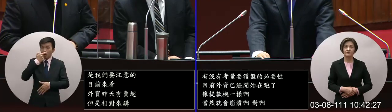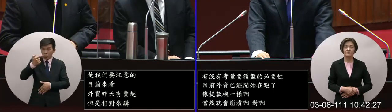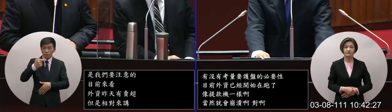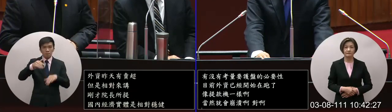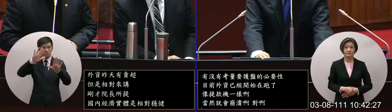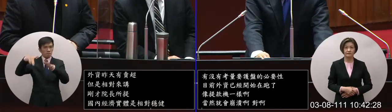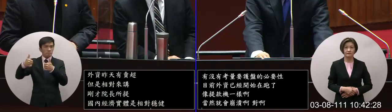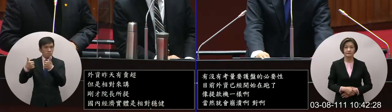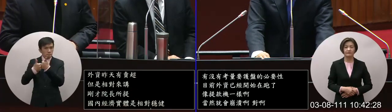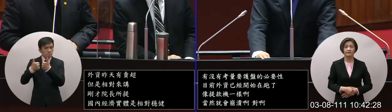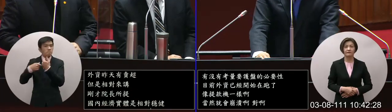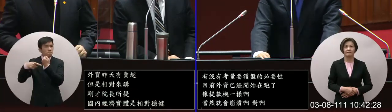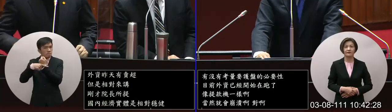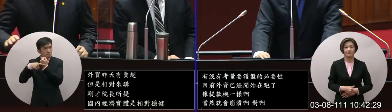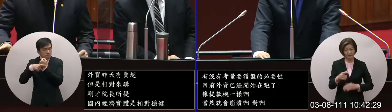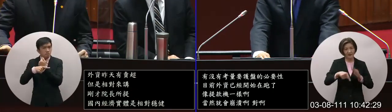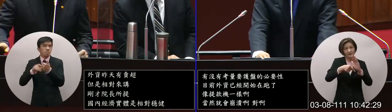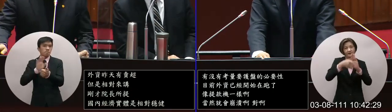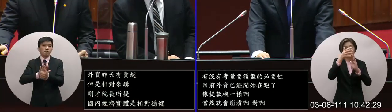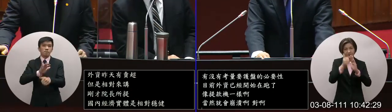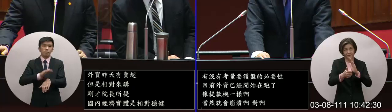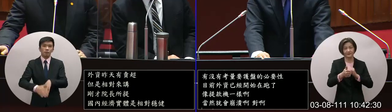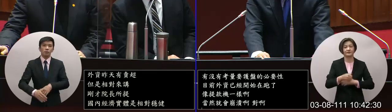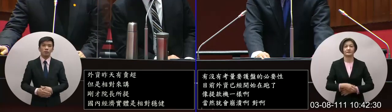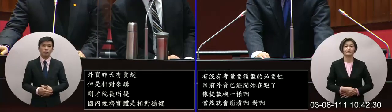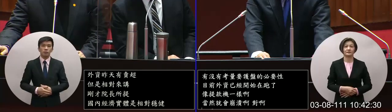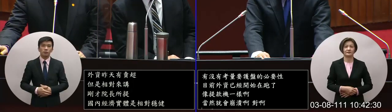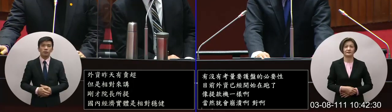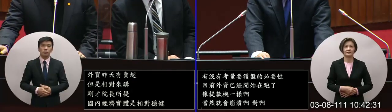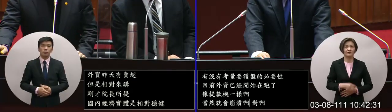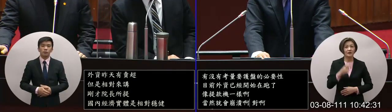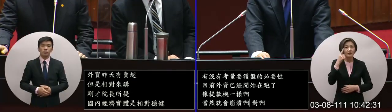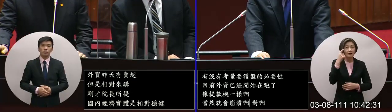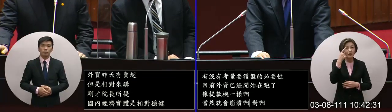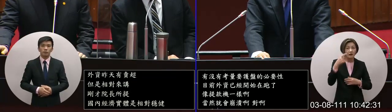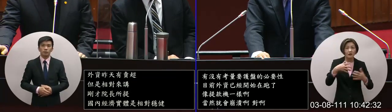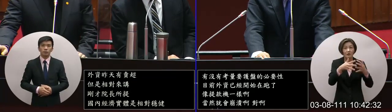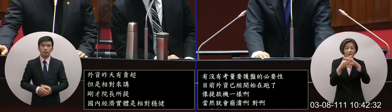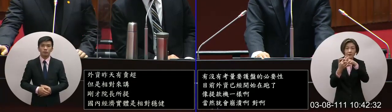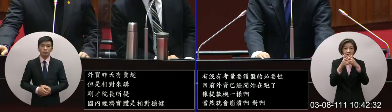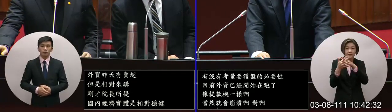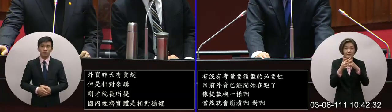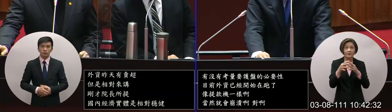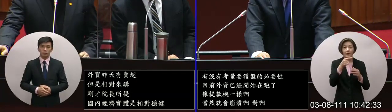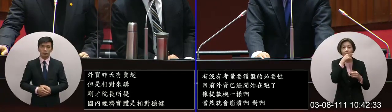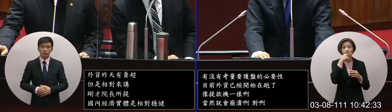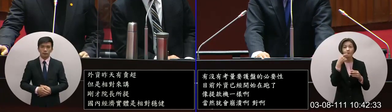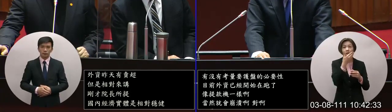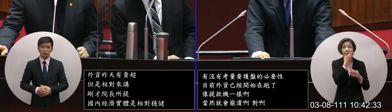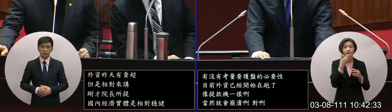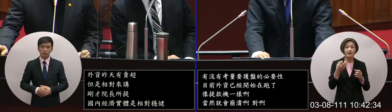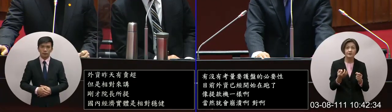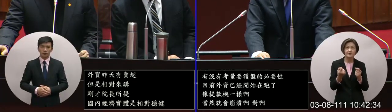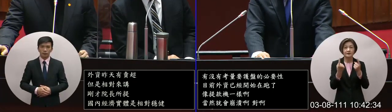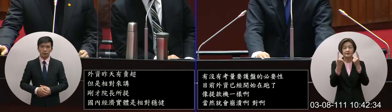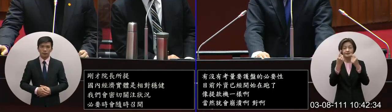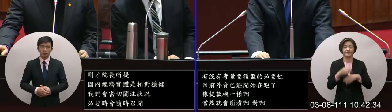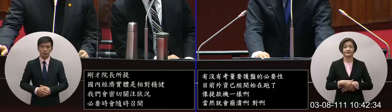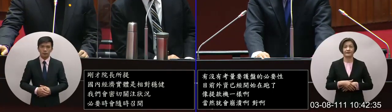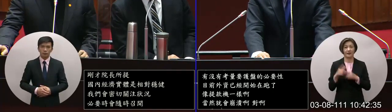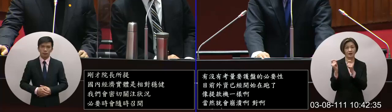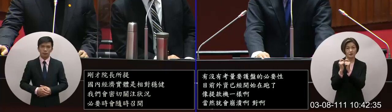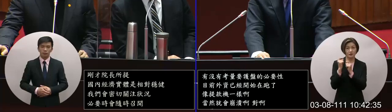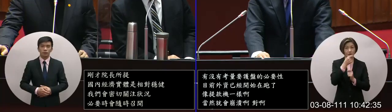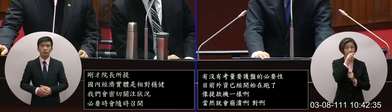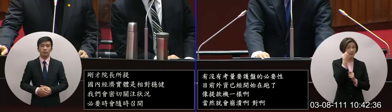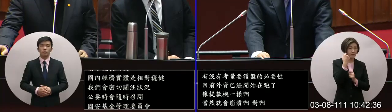会做必要的处置。 院长，从欧美升息缩表的推进时程，乃至于近期啊，俄